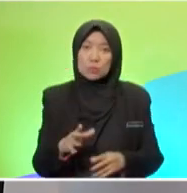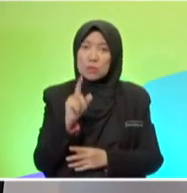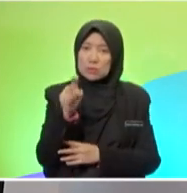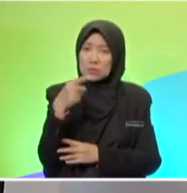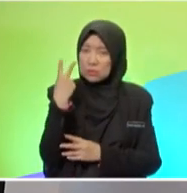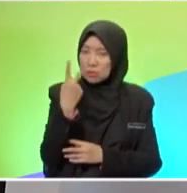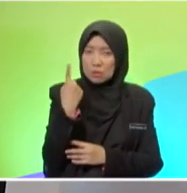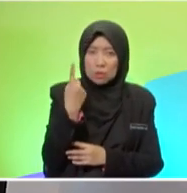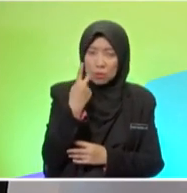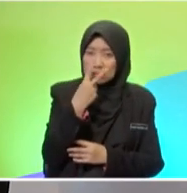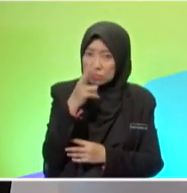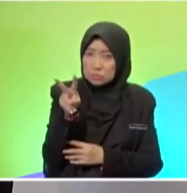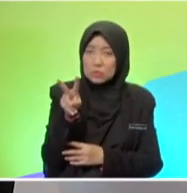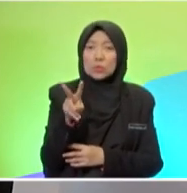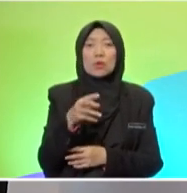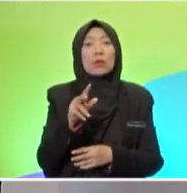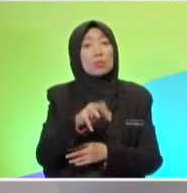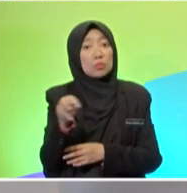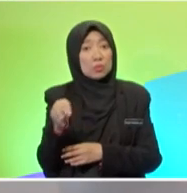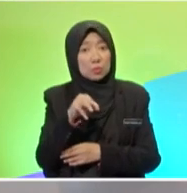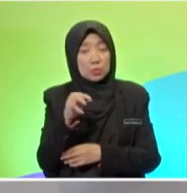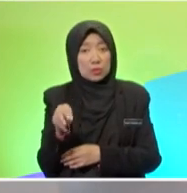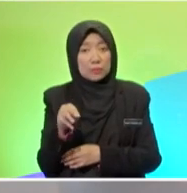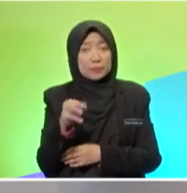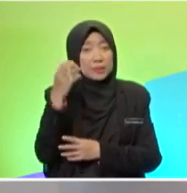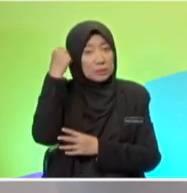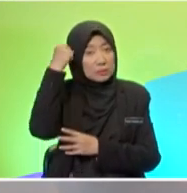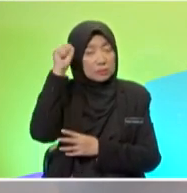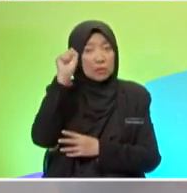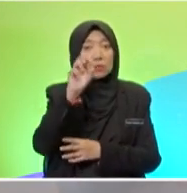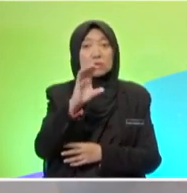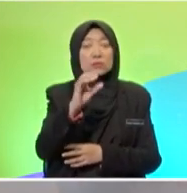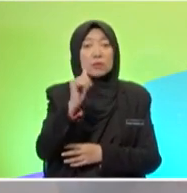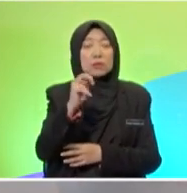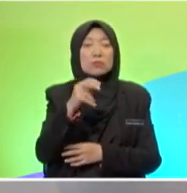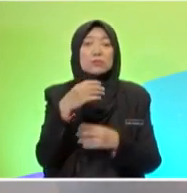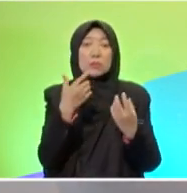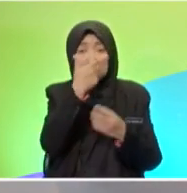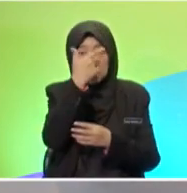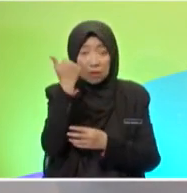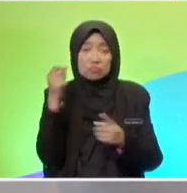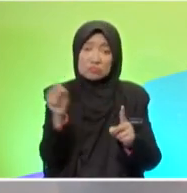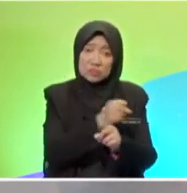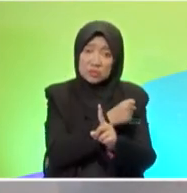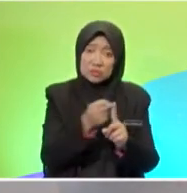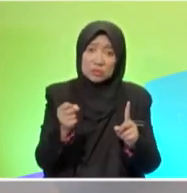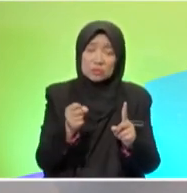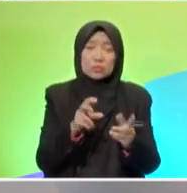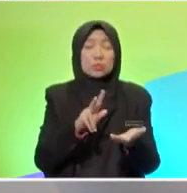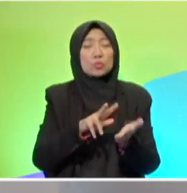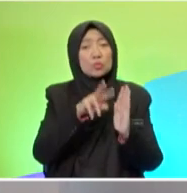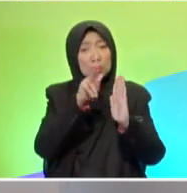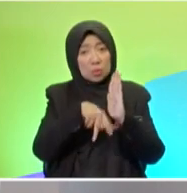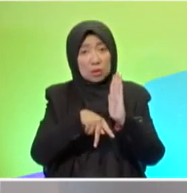dengan keadaan anak-anak muda ini tadi sebab kita tak nak dalamlah kebendaan pada diri dia berlaku pula kekurangan pada dirinya